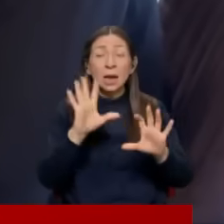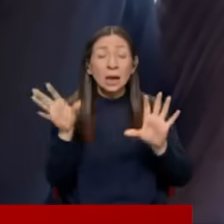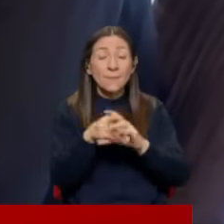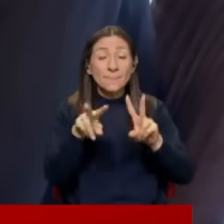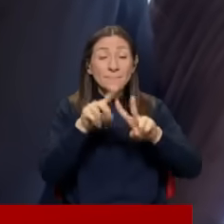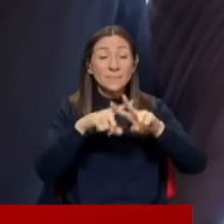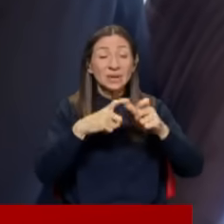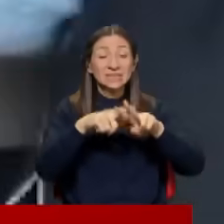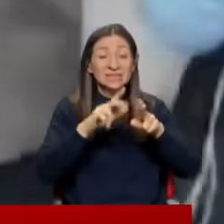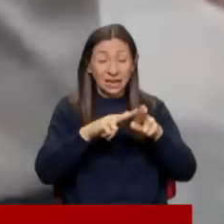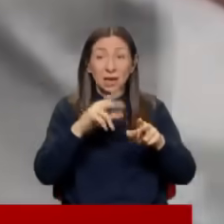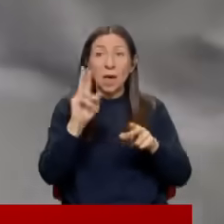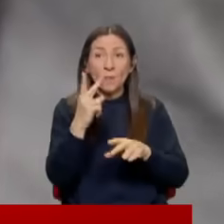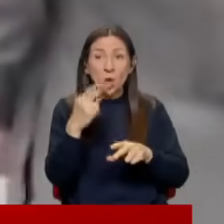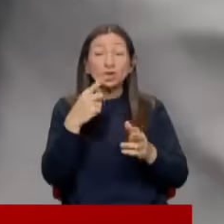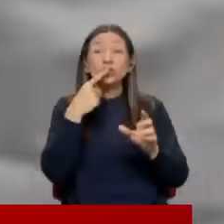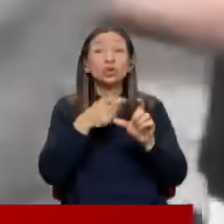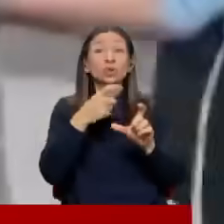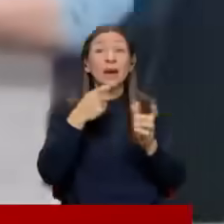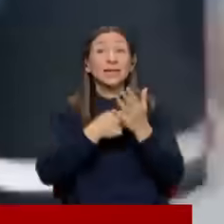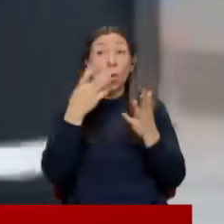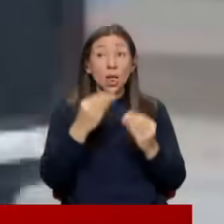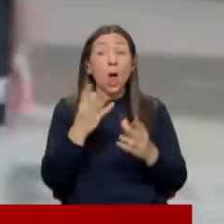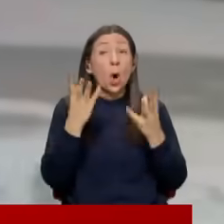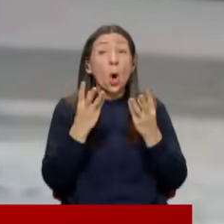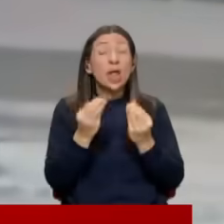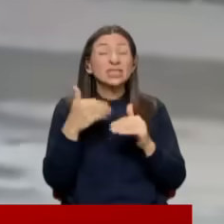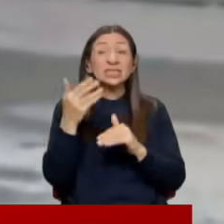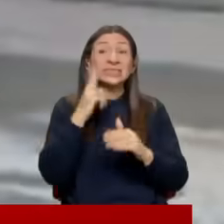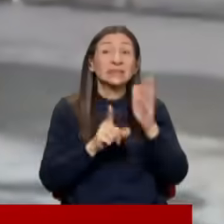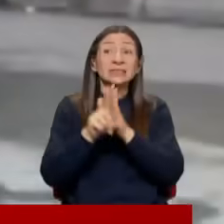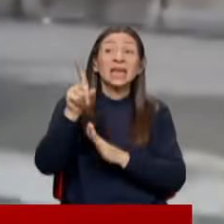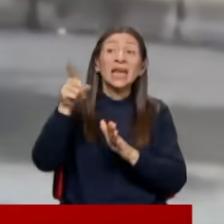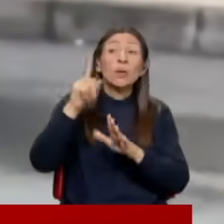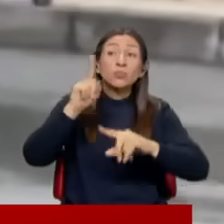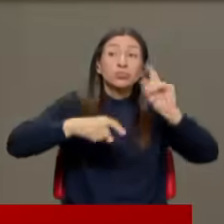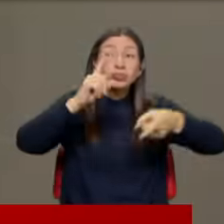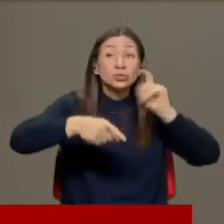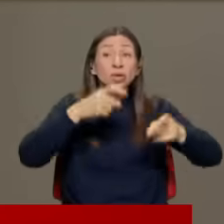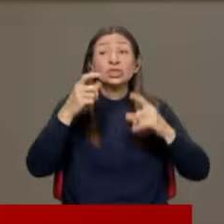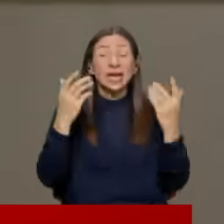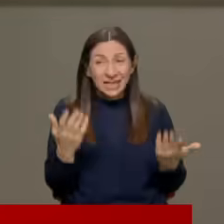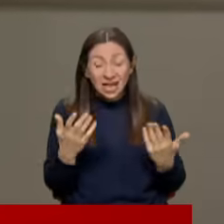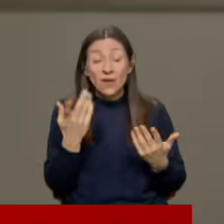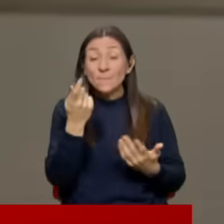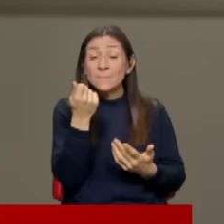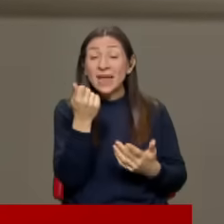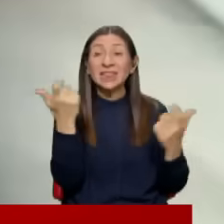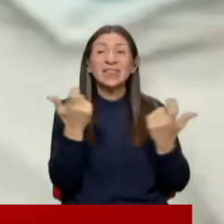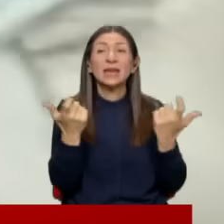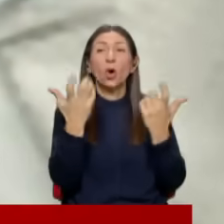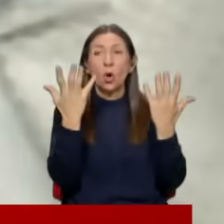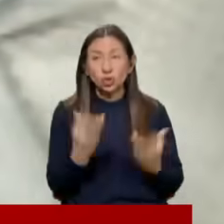MASAK raporuyla soruşturmada adı geçen ve olağan dışı zenginleşenlerin tespit edilebileceğini ve paranın